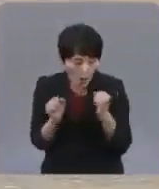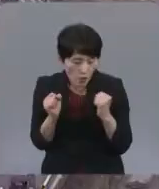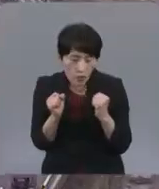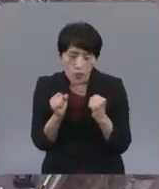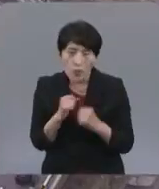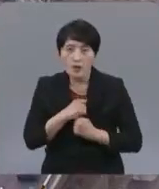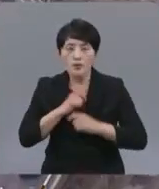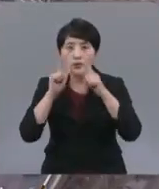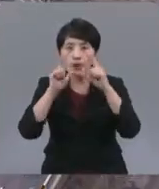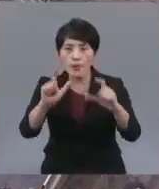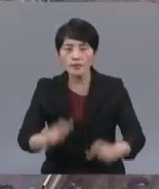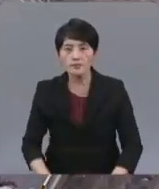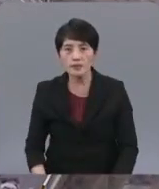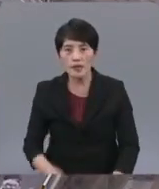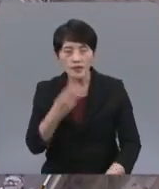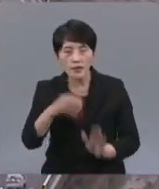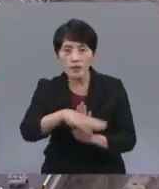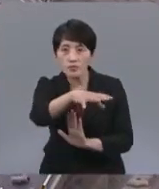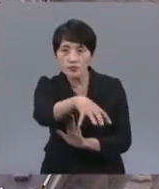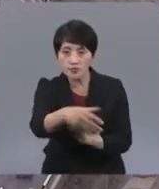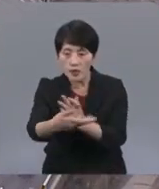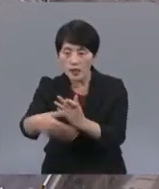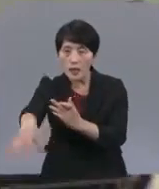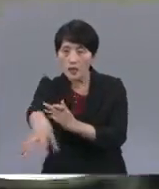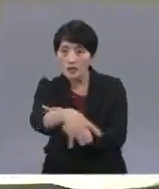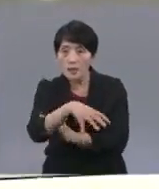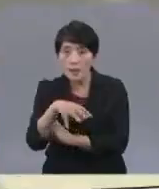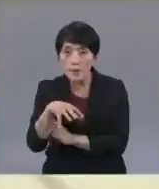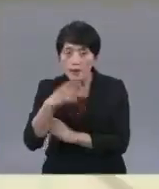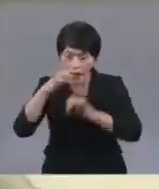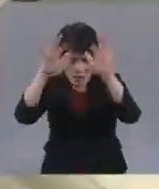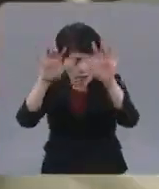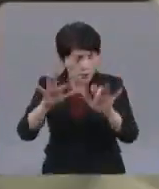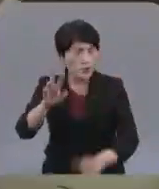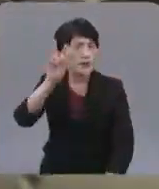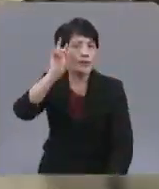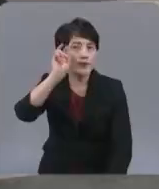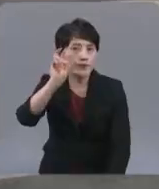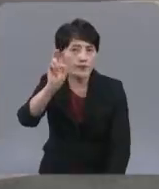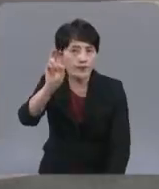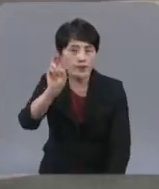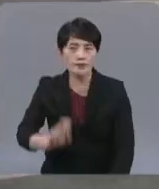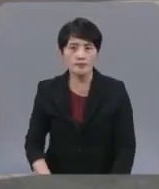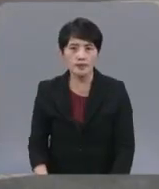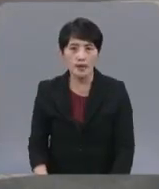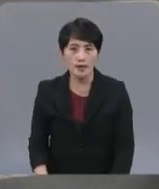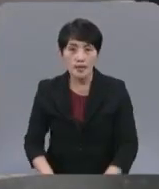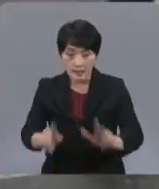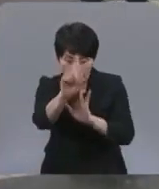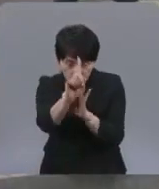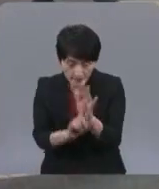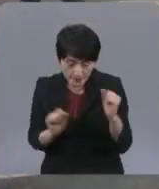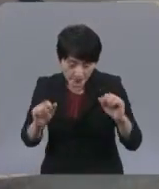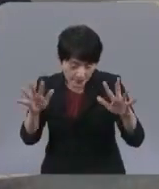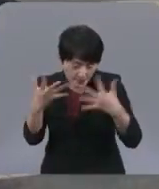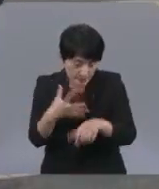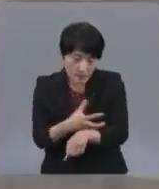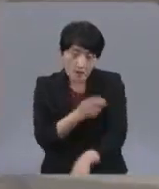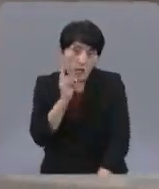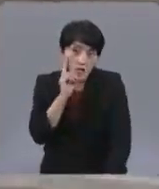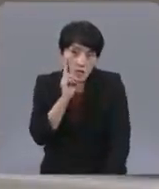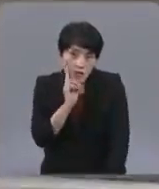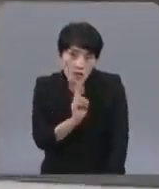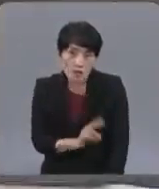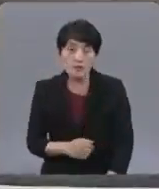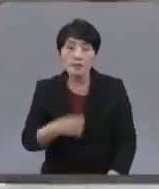C theo đó cảnh báo rét đậm đã được đưa ra đối với các khu vực miền núi tỉnh kangwon cảnh báo chú ý rét đậm đã được ban hành đối với một số khu